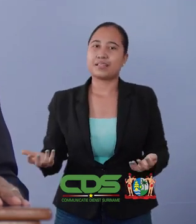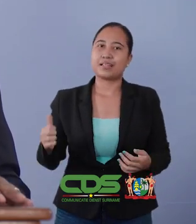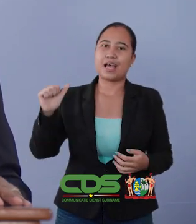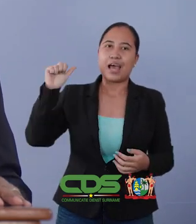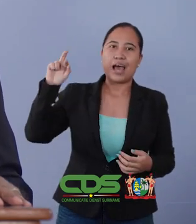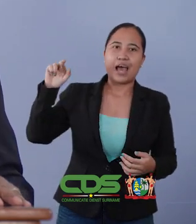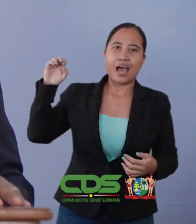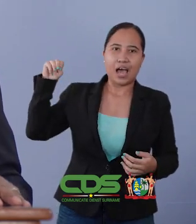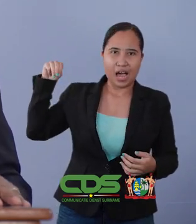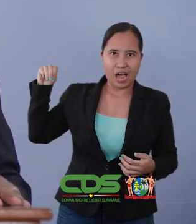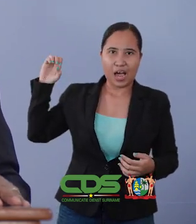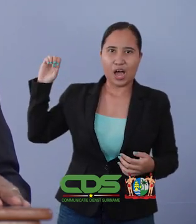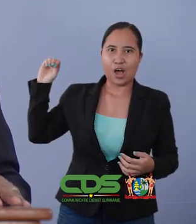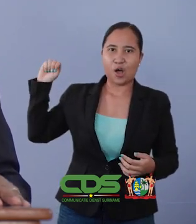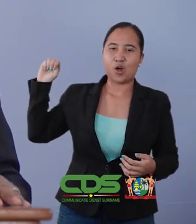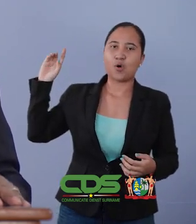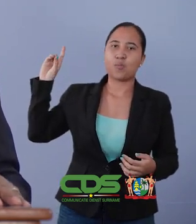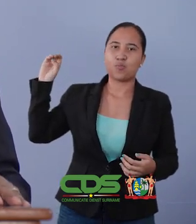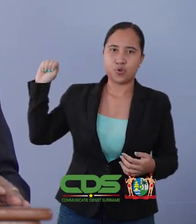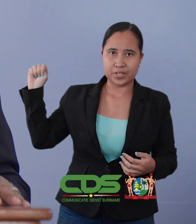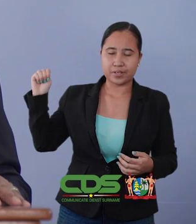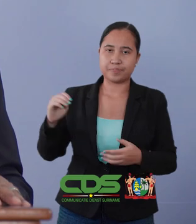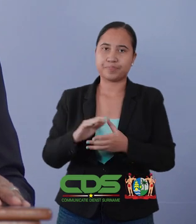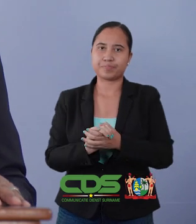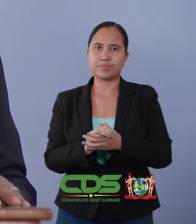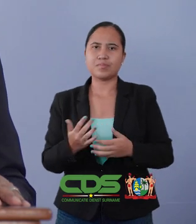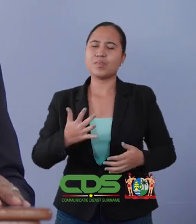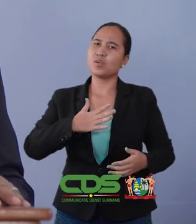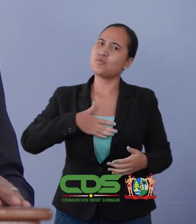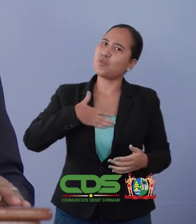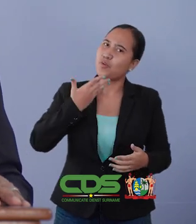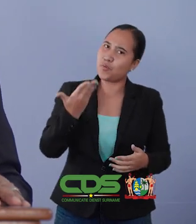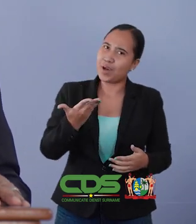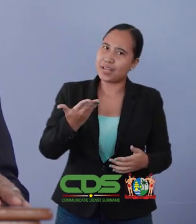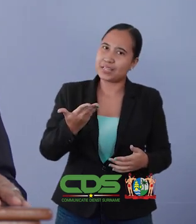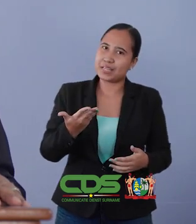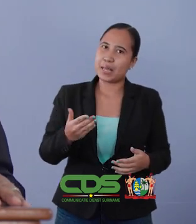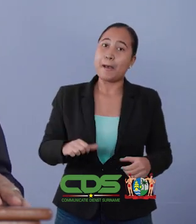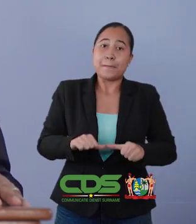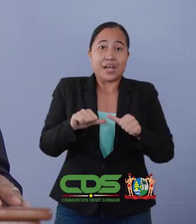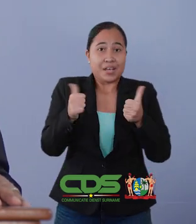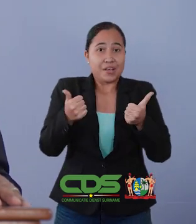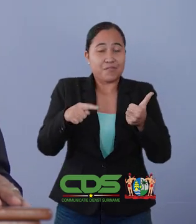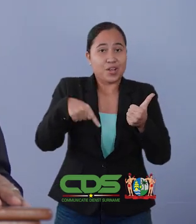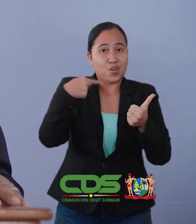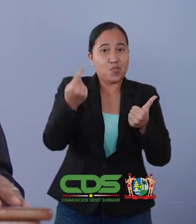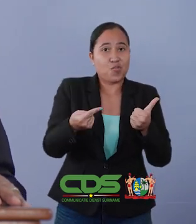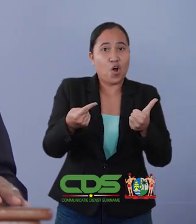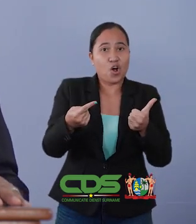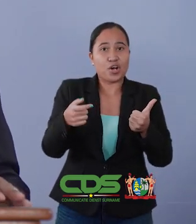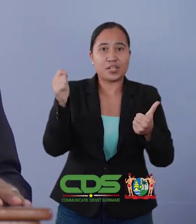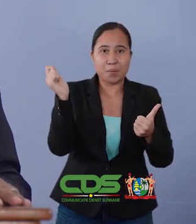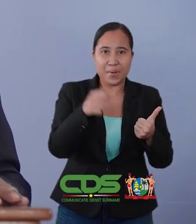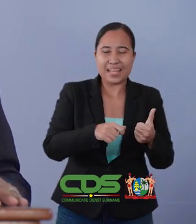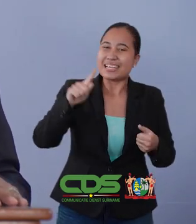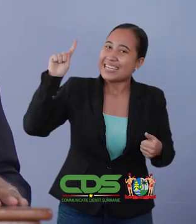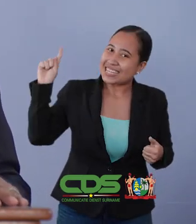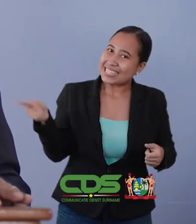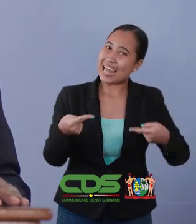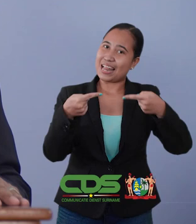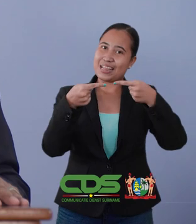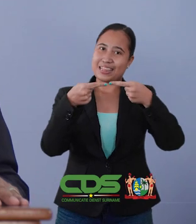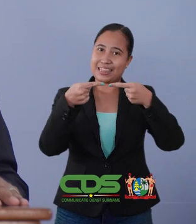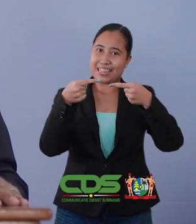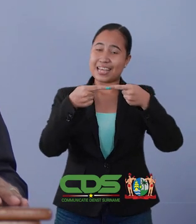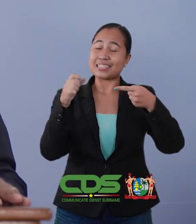blijft onze prioriteit. Naar verwachting zal aan het begin van de volgende maand een sneltest